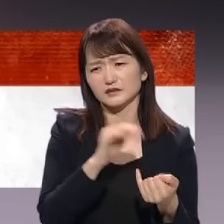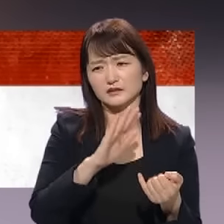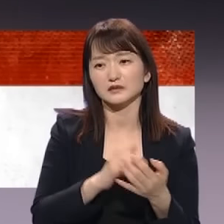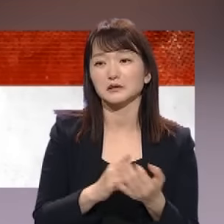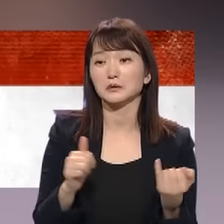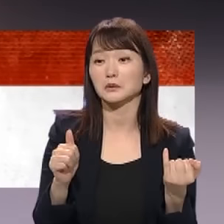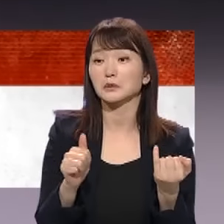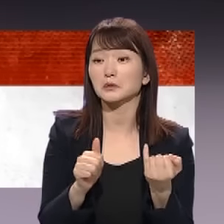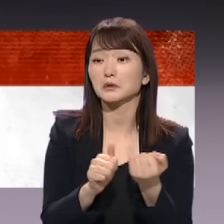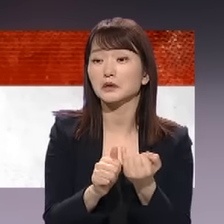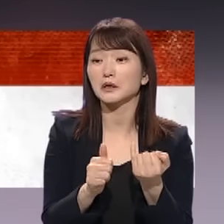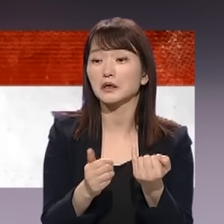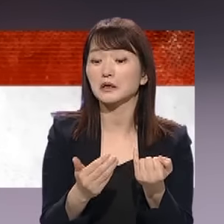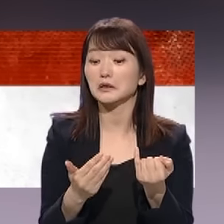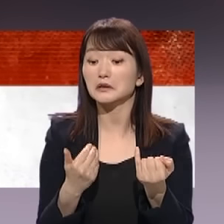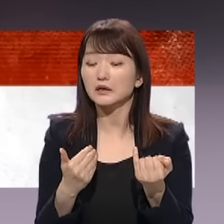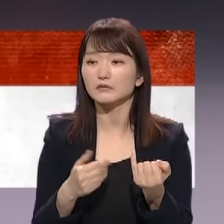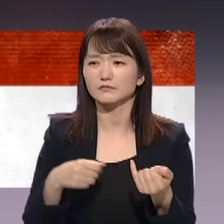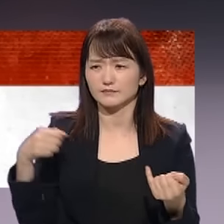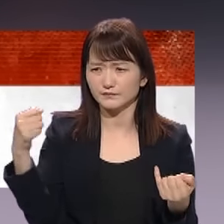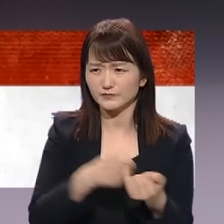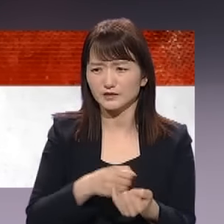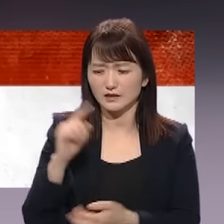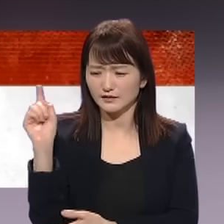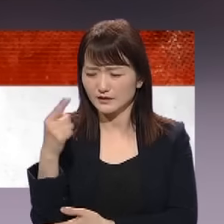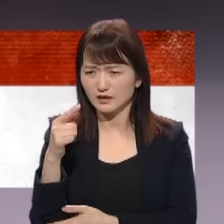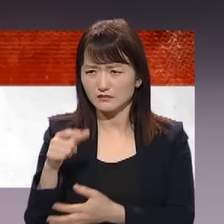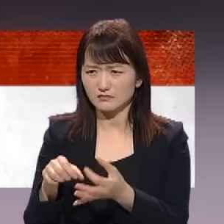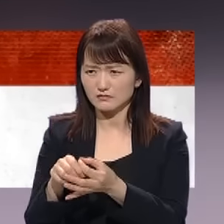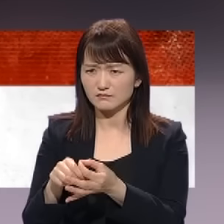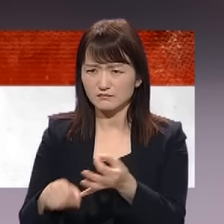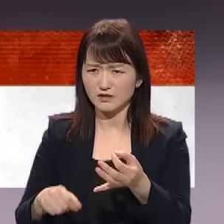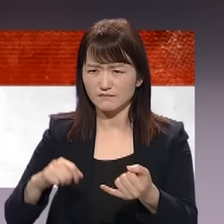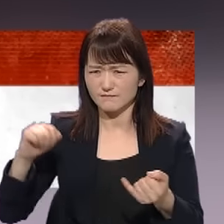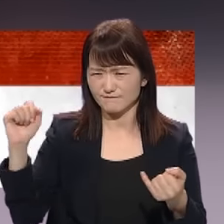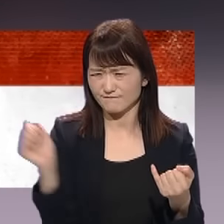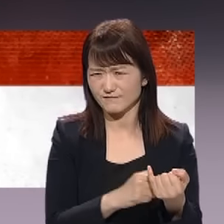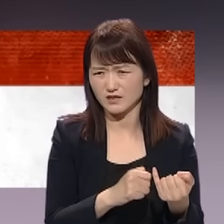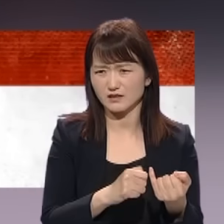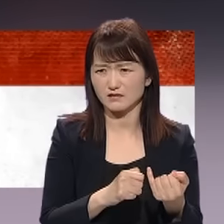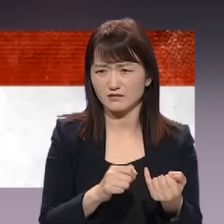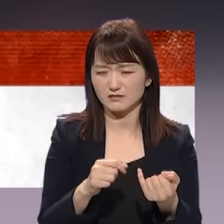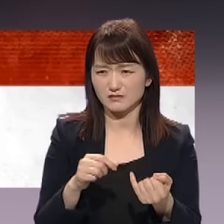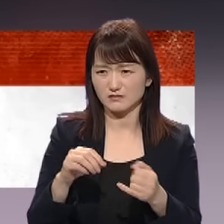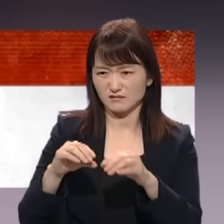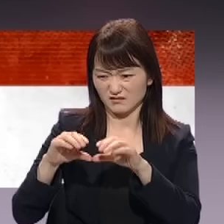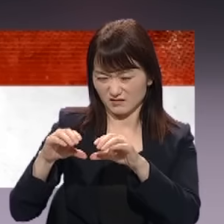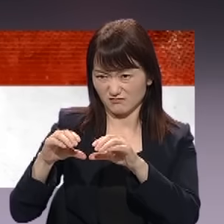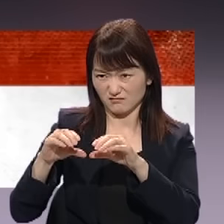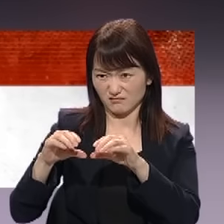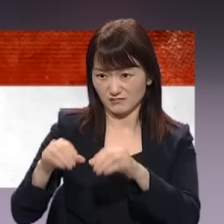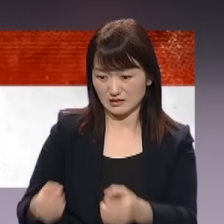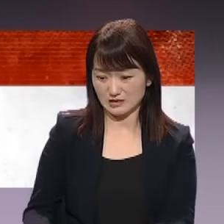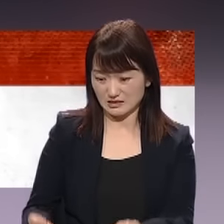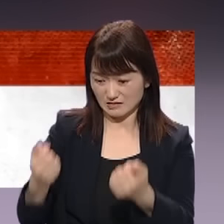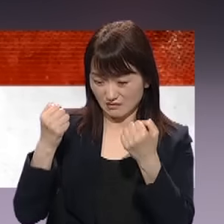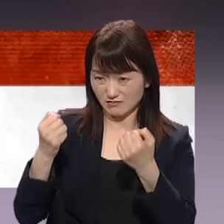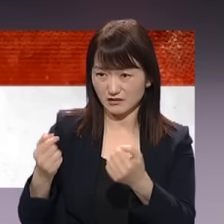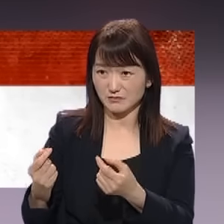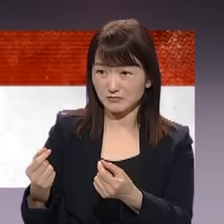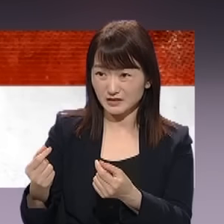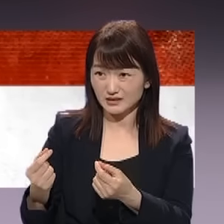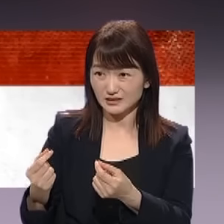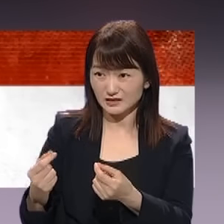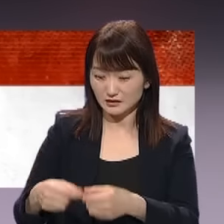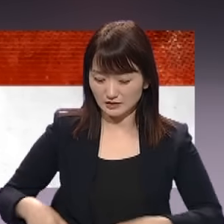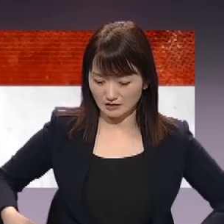조금 전부터 때렸어. 나는 야구방 매일을 때리고 그냥 이만큼 두꺼운 뭐 엽기 같은 거 들 때